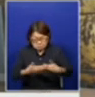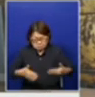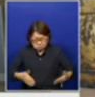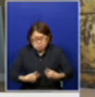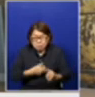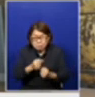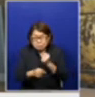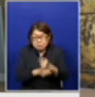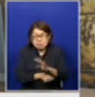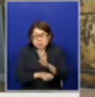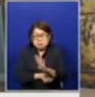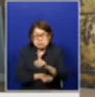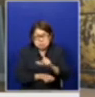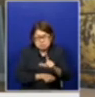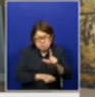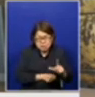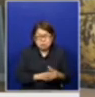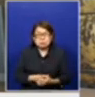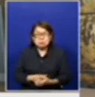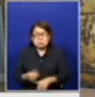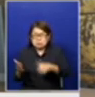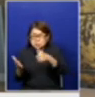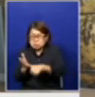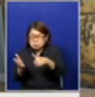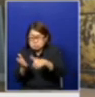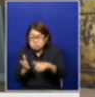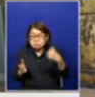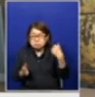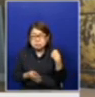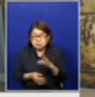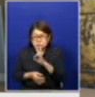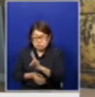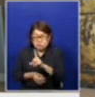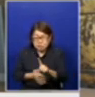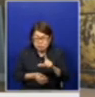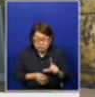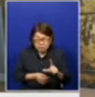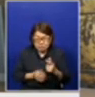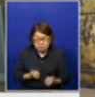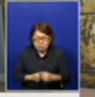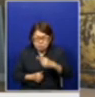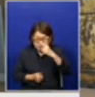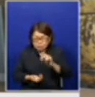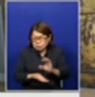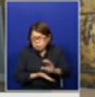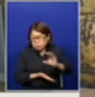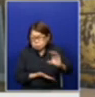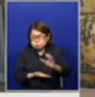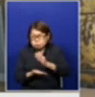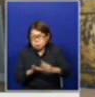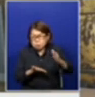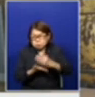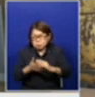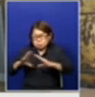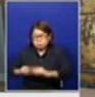7 ล้านล้านบาทตรงนี้สามารถทำให้คนไทยหมดหนี้แล้วก็เข้าสู่แดนศรีวิไล